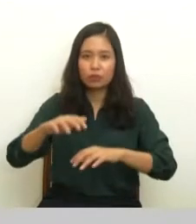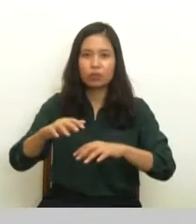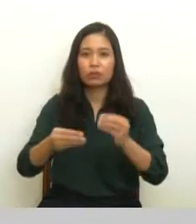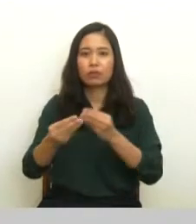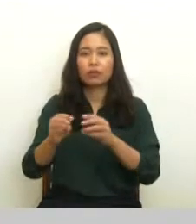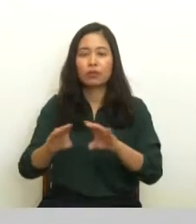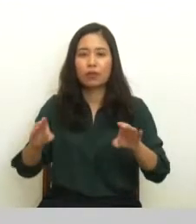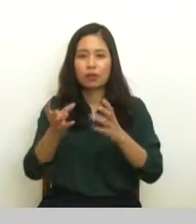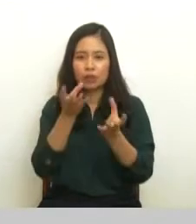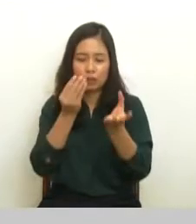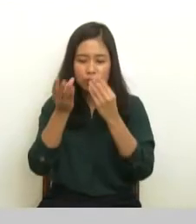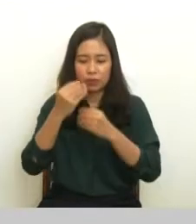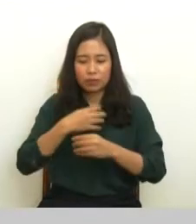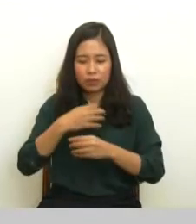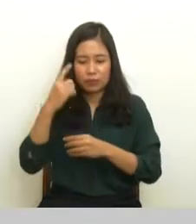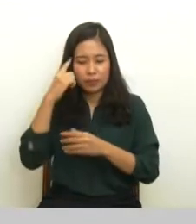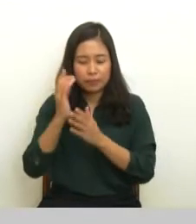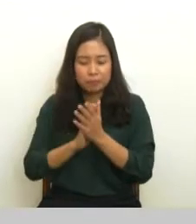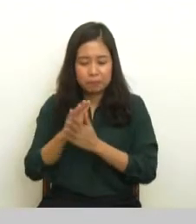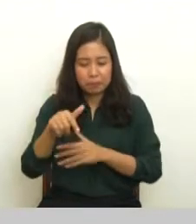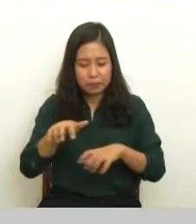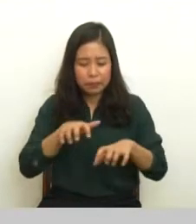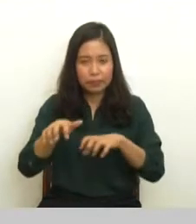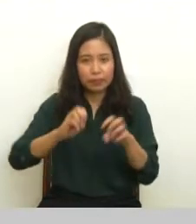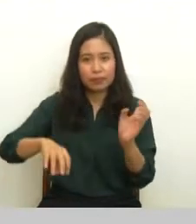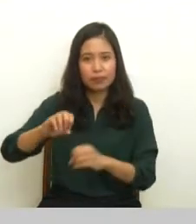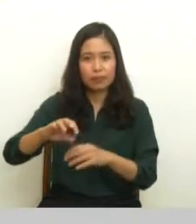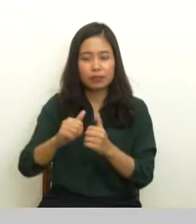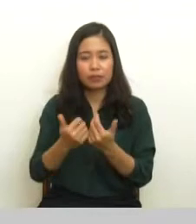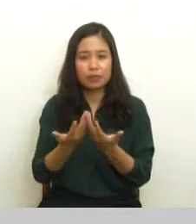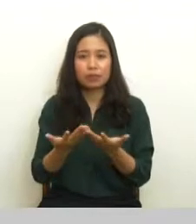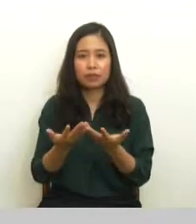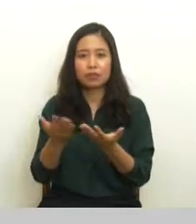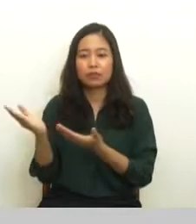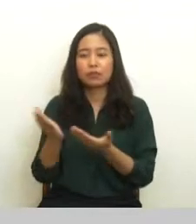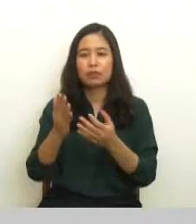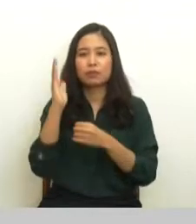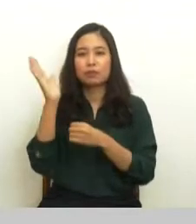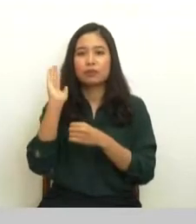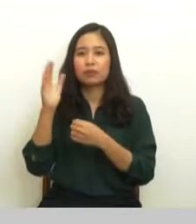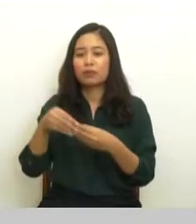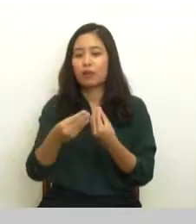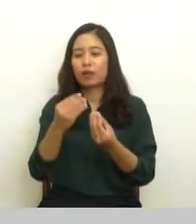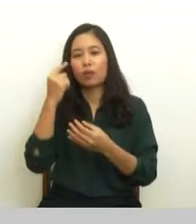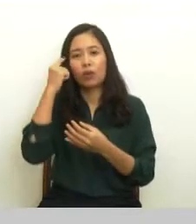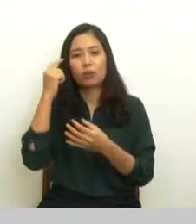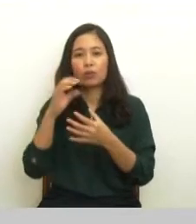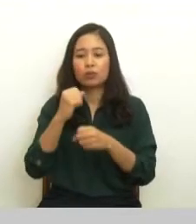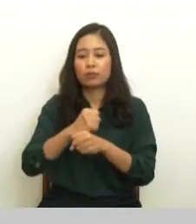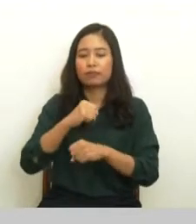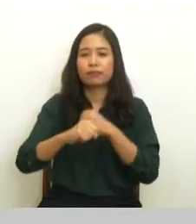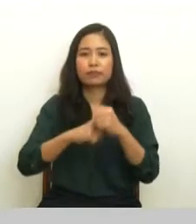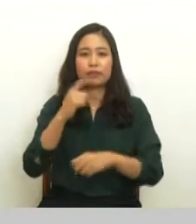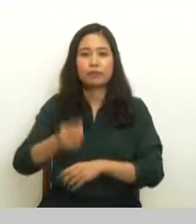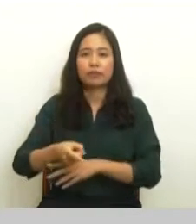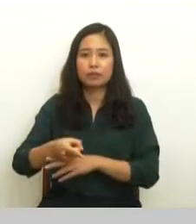อยากรู้ว่าเราจะประดิตของเล่นของใช้จากขยะได้ยังไรคูเชิญวิทยากรมาให้ความรู้และฝึปฏิบัติเด